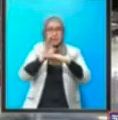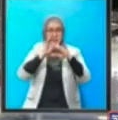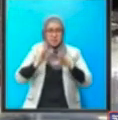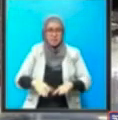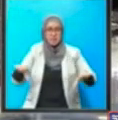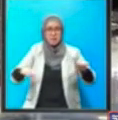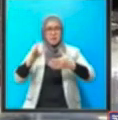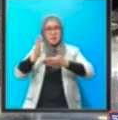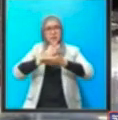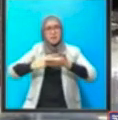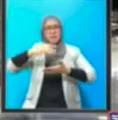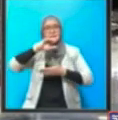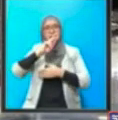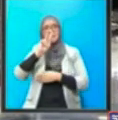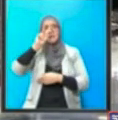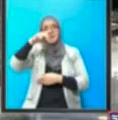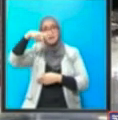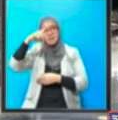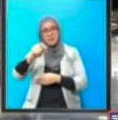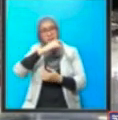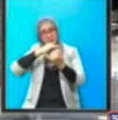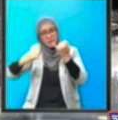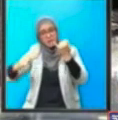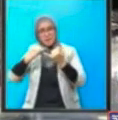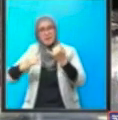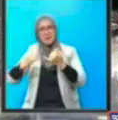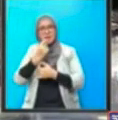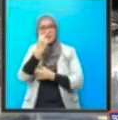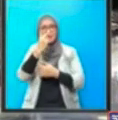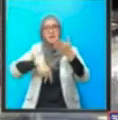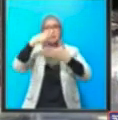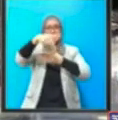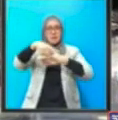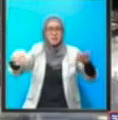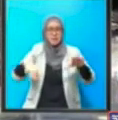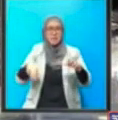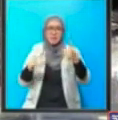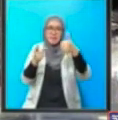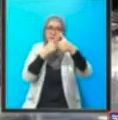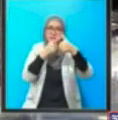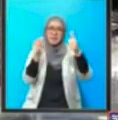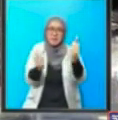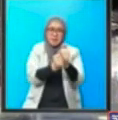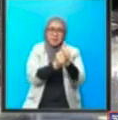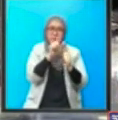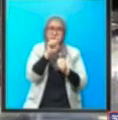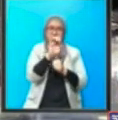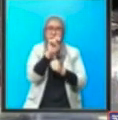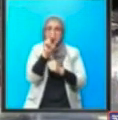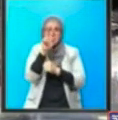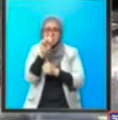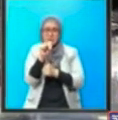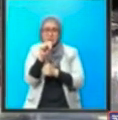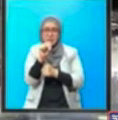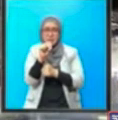PT dan yang terakhir powergen perasaannya ada dua program yang dilaksanakan satu dengan lebih tekun nasional yaitu